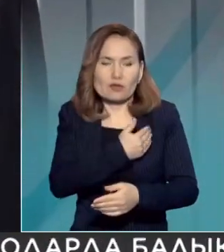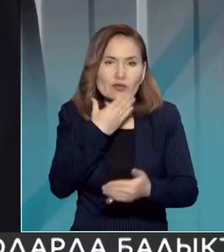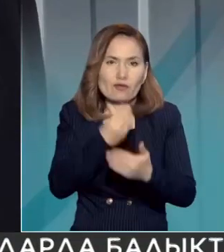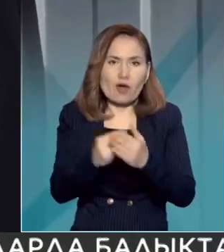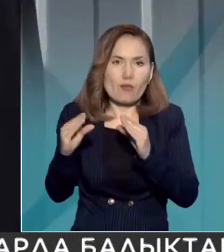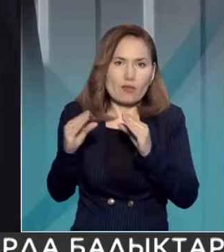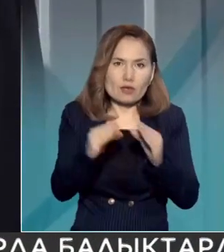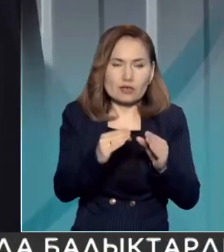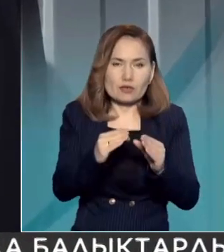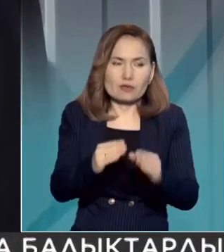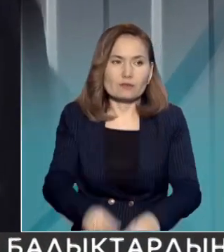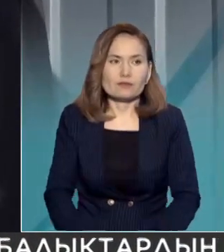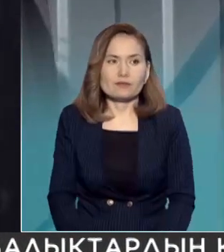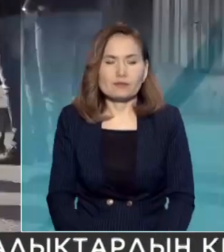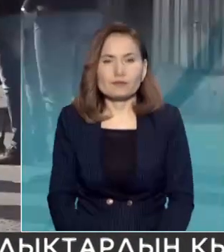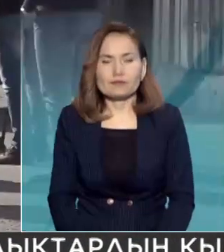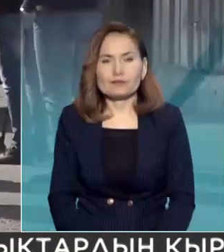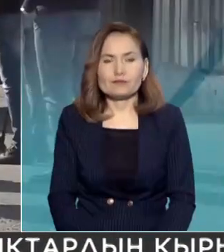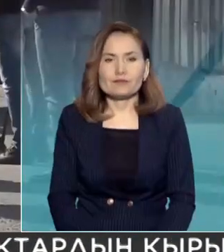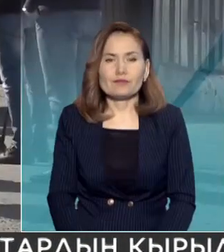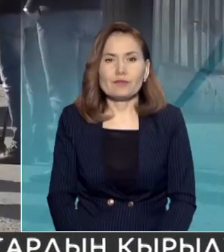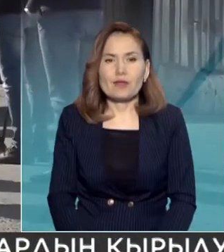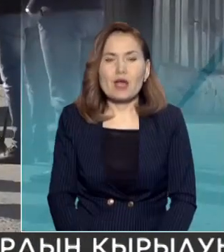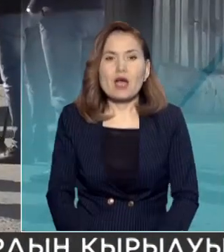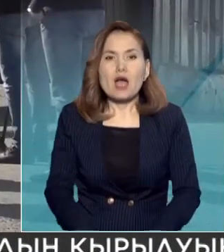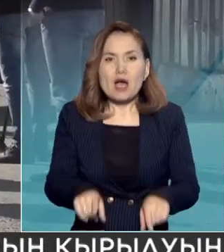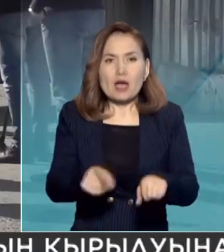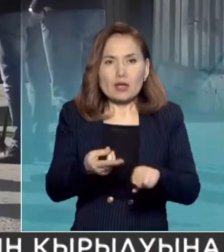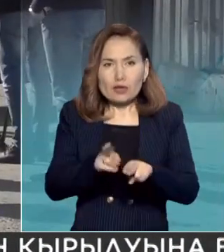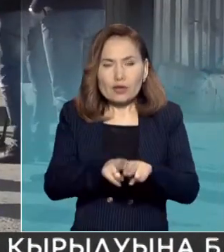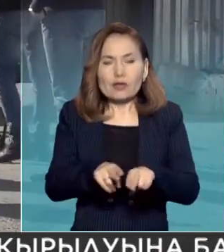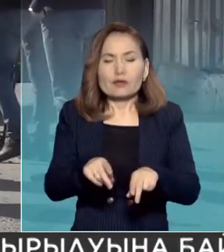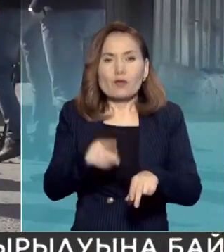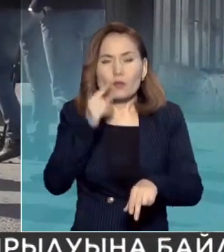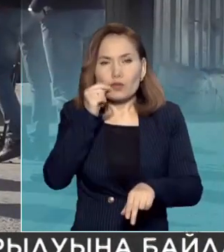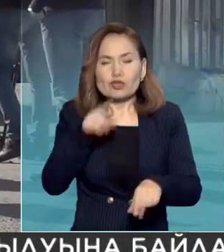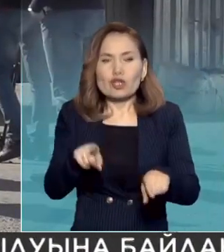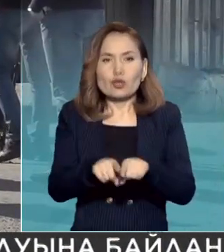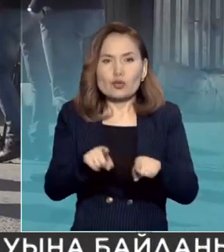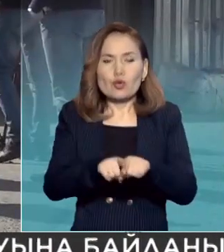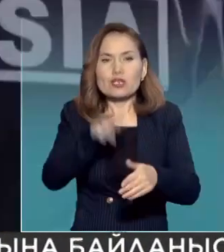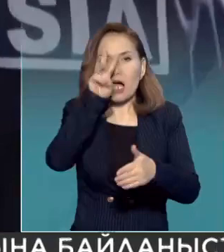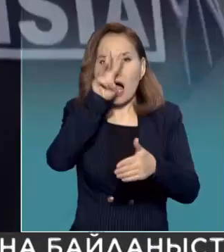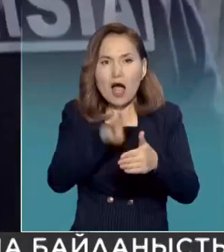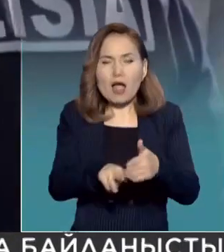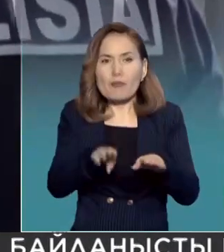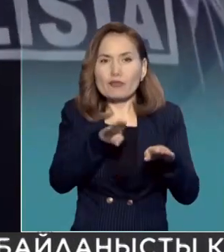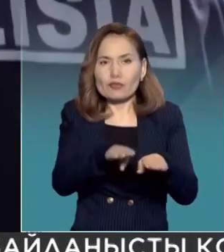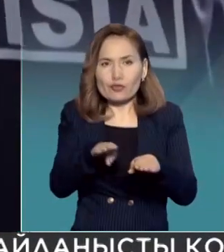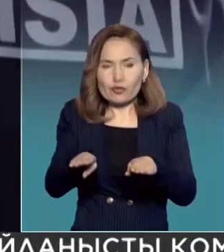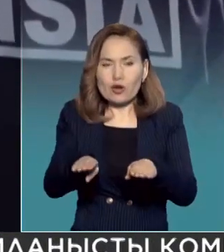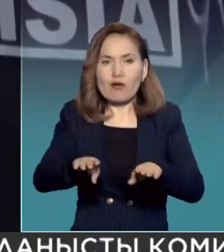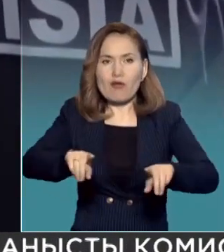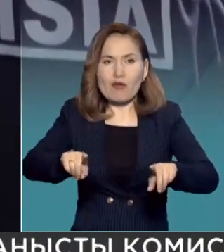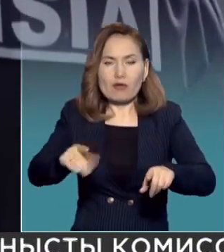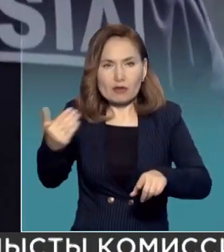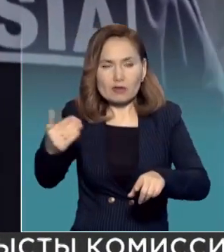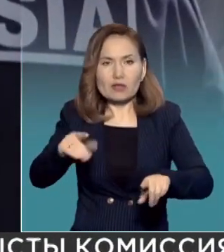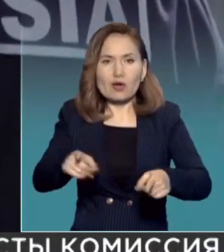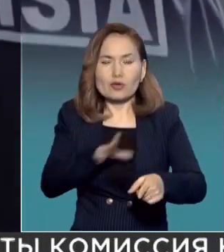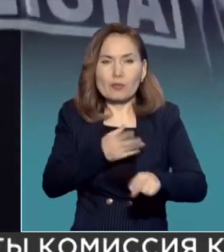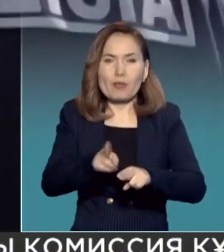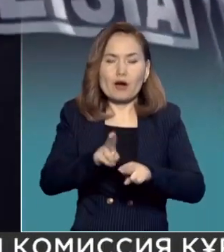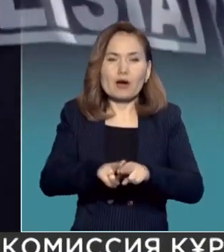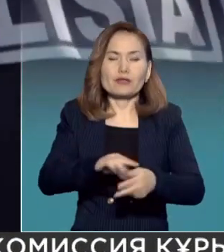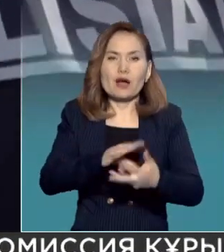Сейчас вижу 4 машины сгоревшие. Игорь Росинскийдің мүлкі тәркіленіп, айып тұрағына қойылған. Контрабанда фактісі бойынша қылмыстық іске